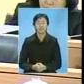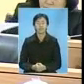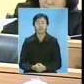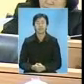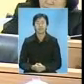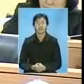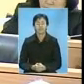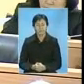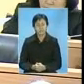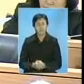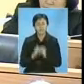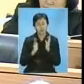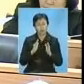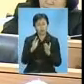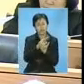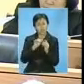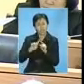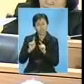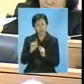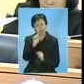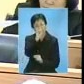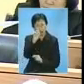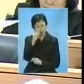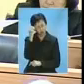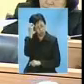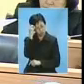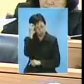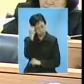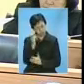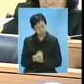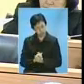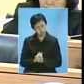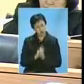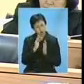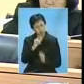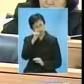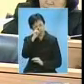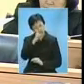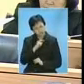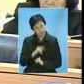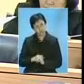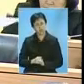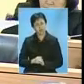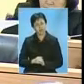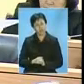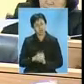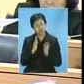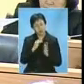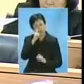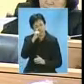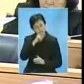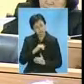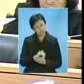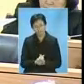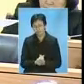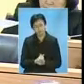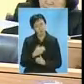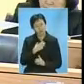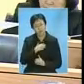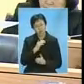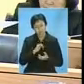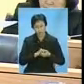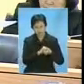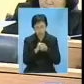เขางงว่าทำไมคนไทยเราหลายๆฝ่ายไม่อยากที่จะมีกระบวน